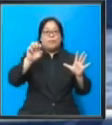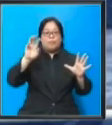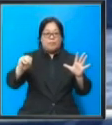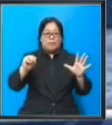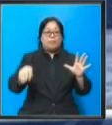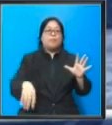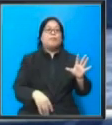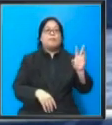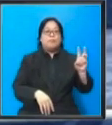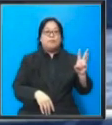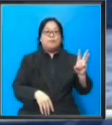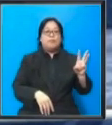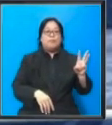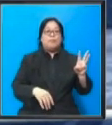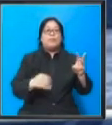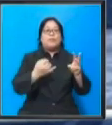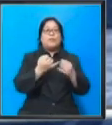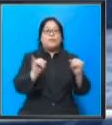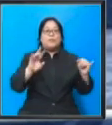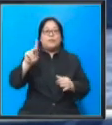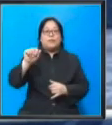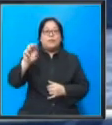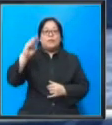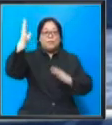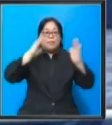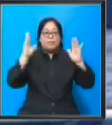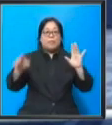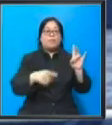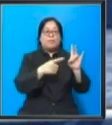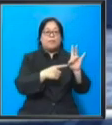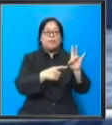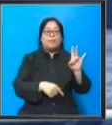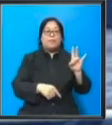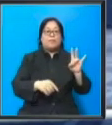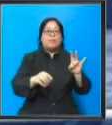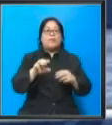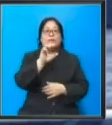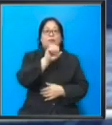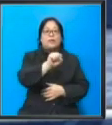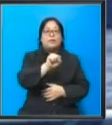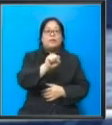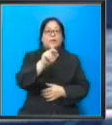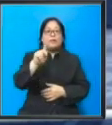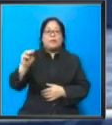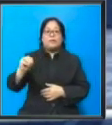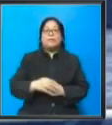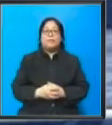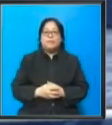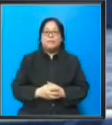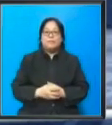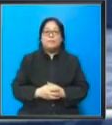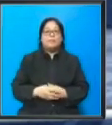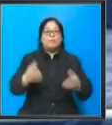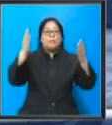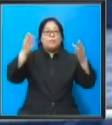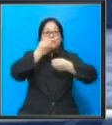SM jabatan custom diraja Malaysia dan juga suruhanjaya security Malaysia memberi